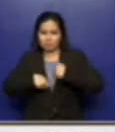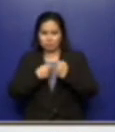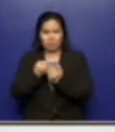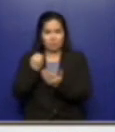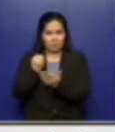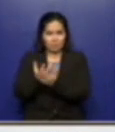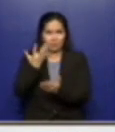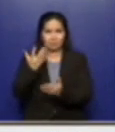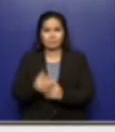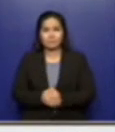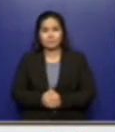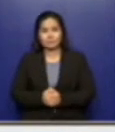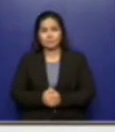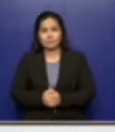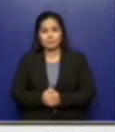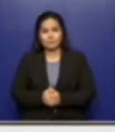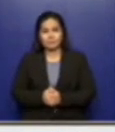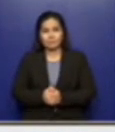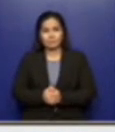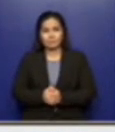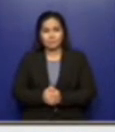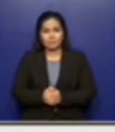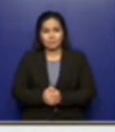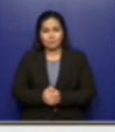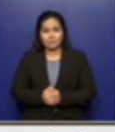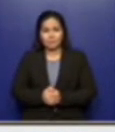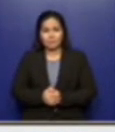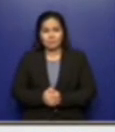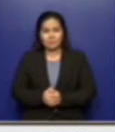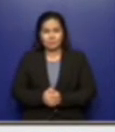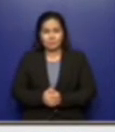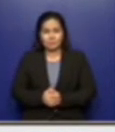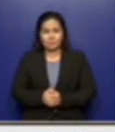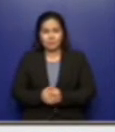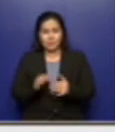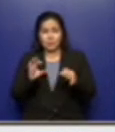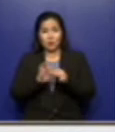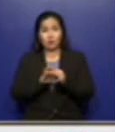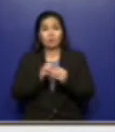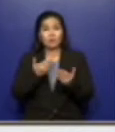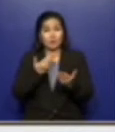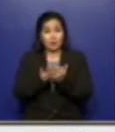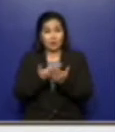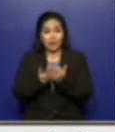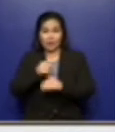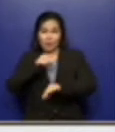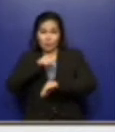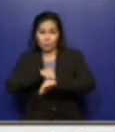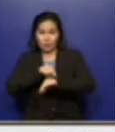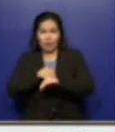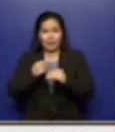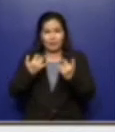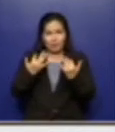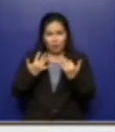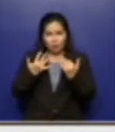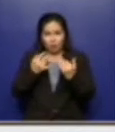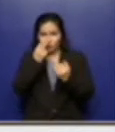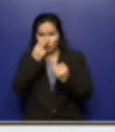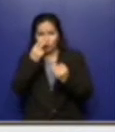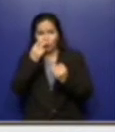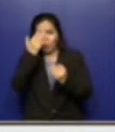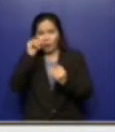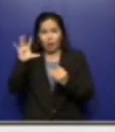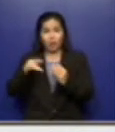าลและจะเป็นการพลิกสถานการณ์อย่างสิ้นเชิงค่ะในแง่ของราคาและเวลาที่รอคอยด้วยเทคโน